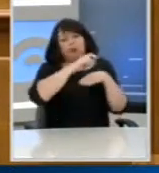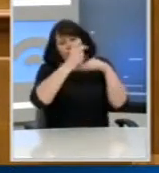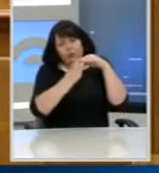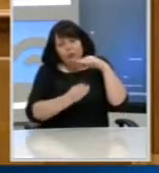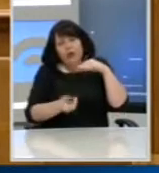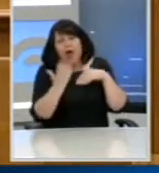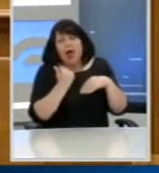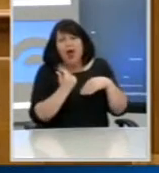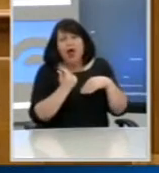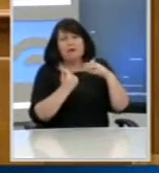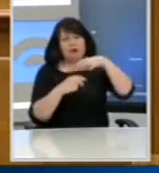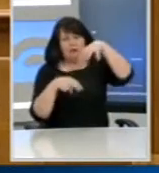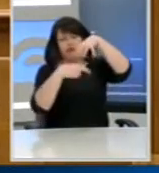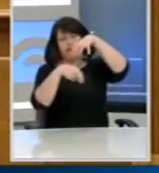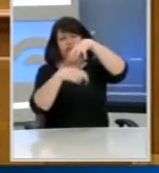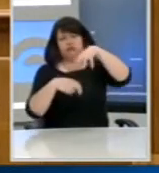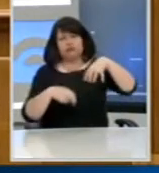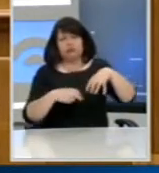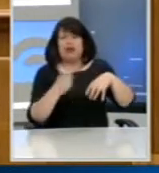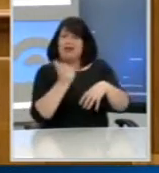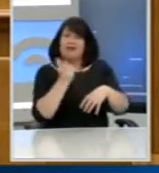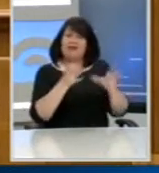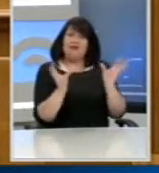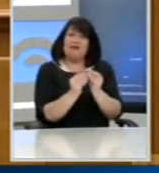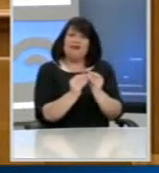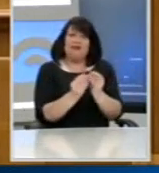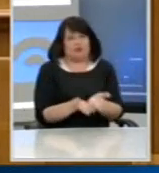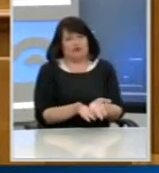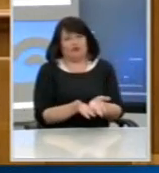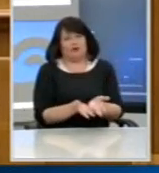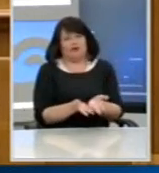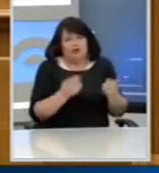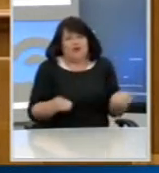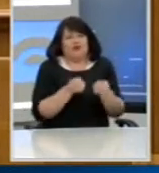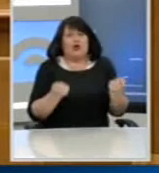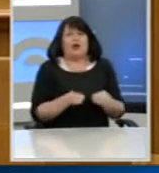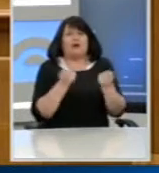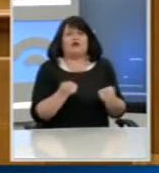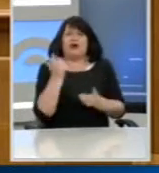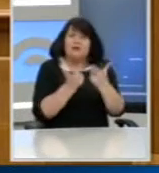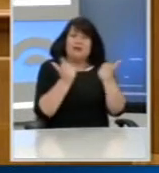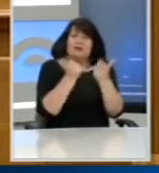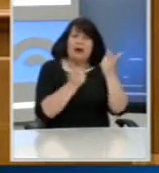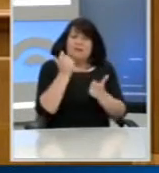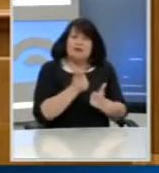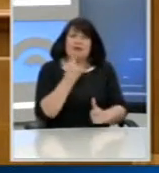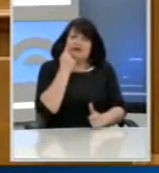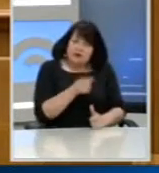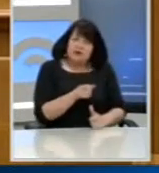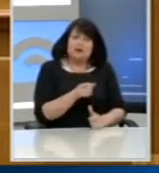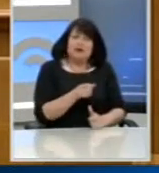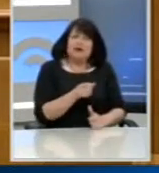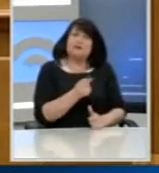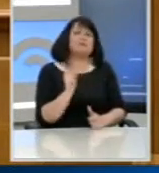Χωρίς να κάνουν πτώσεις με αλεξίπτωτα να τους δίνουμε πτωτικό επίδομα. Διότι τα χρήματα τα οποία φαινόντουσαν ότι πηγαίναν προς εκεί,